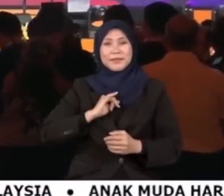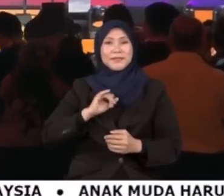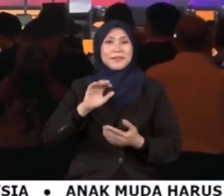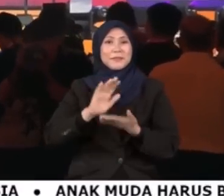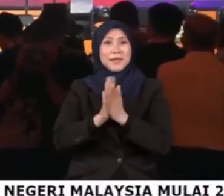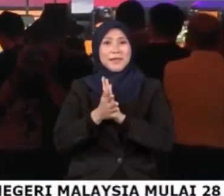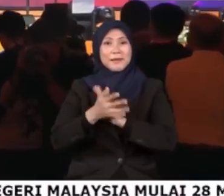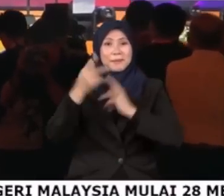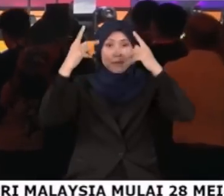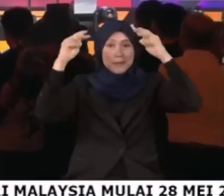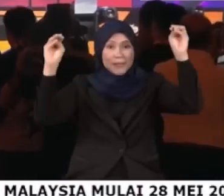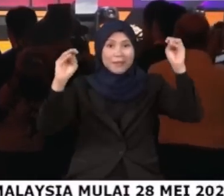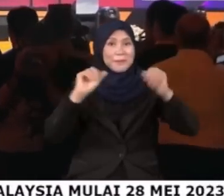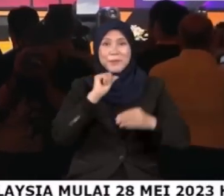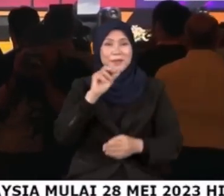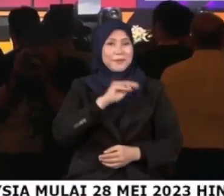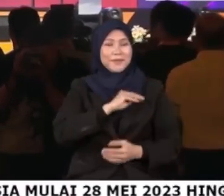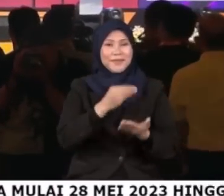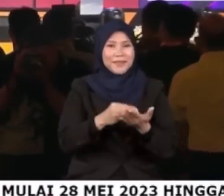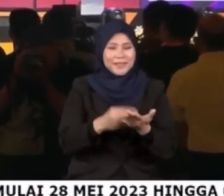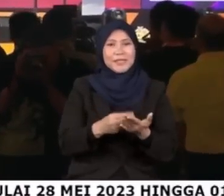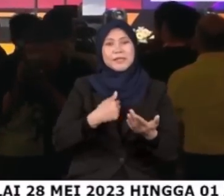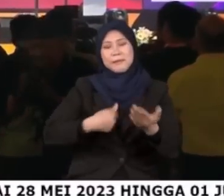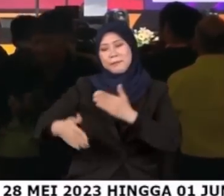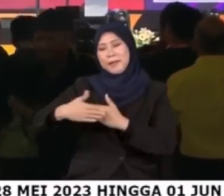Keuangan dulu